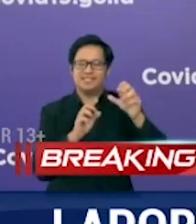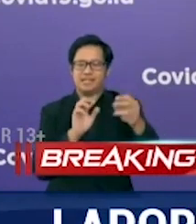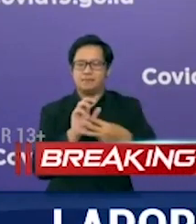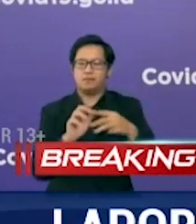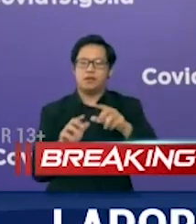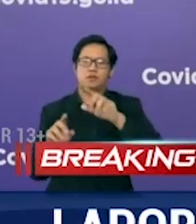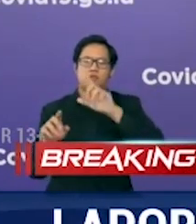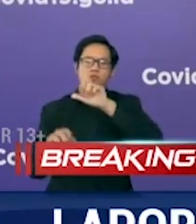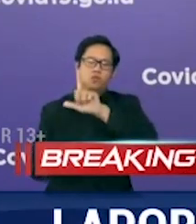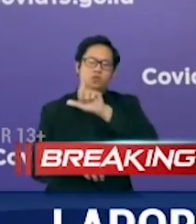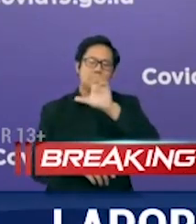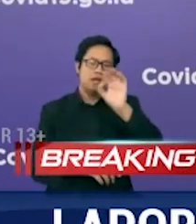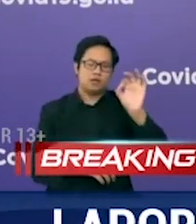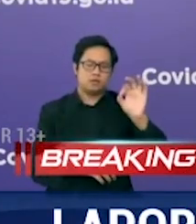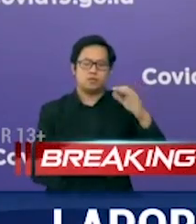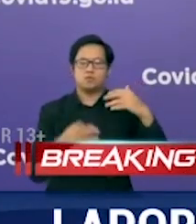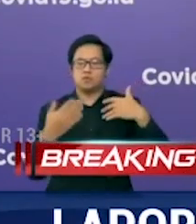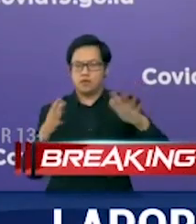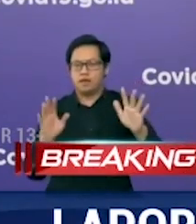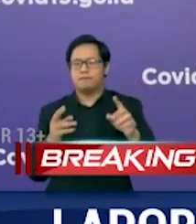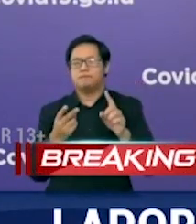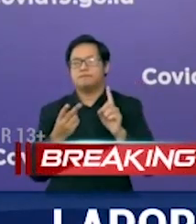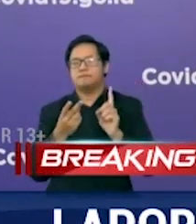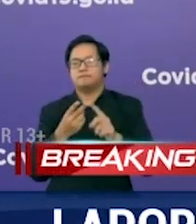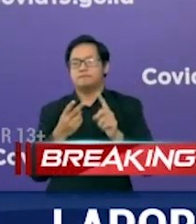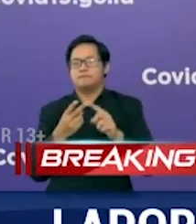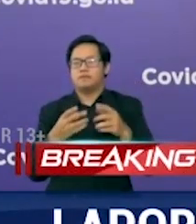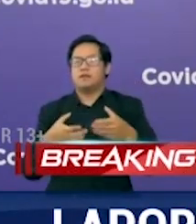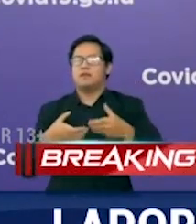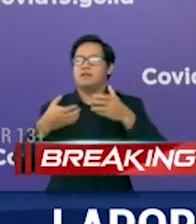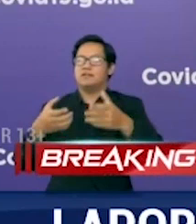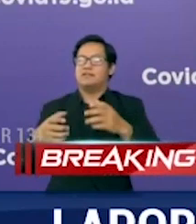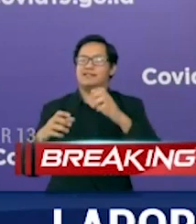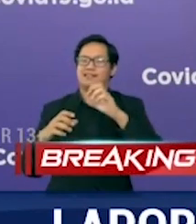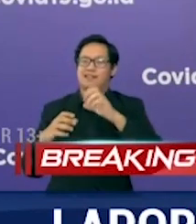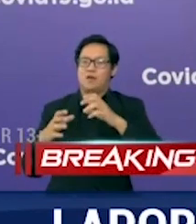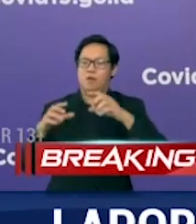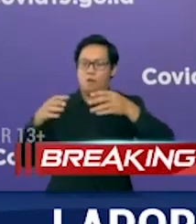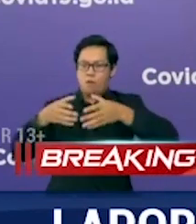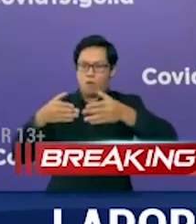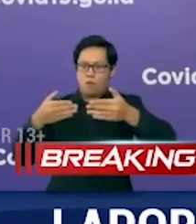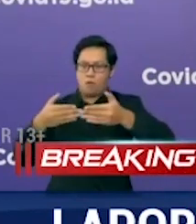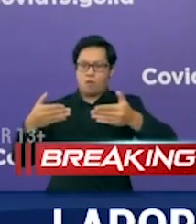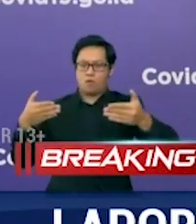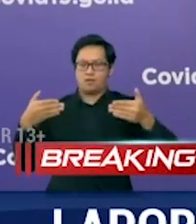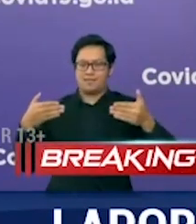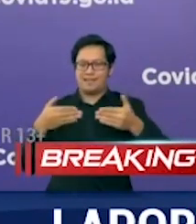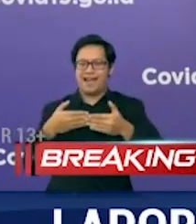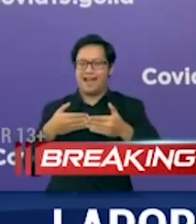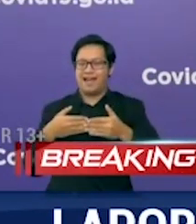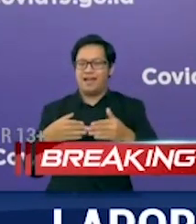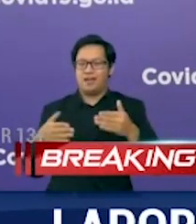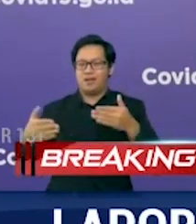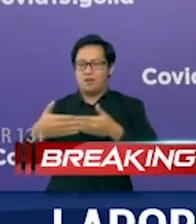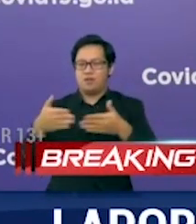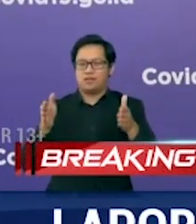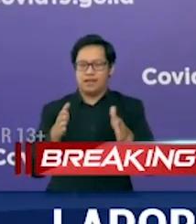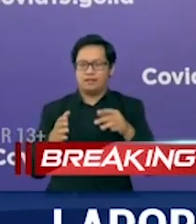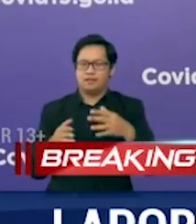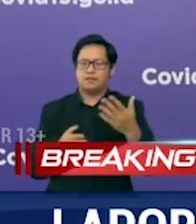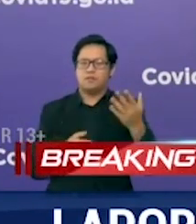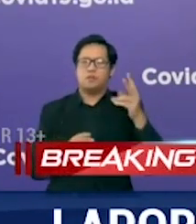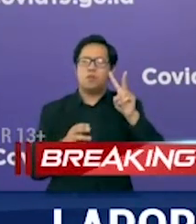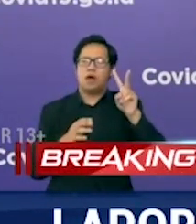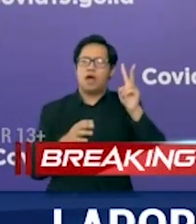spesimen dan kami sudah membagikan cartridges untuk memeriksakan PC mini Dari kemarin dari dua hari yang